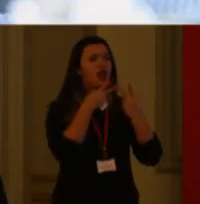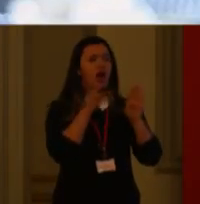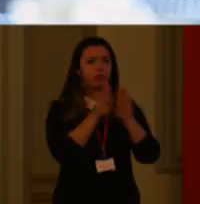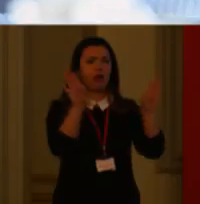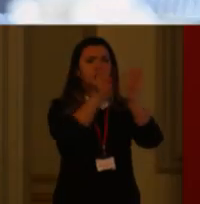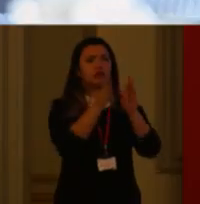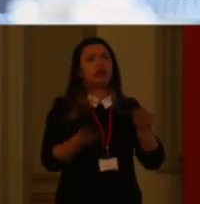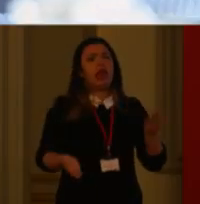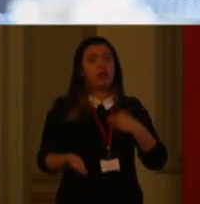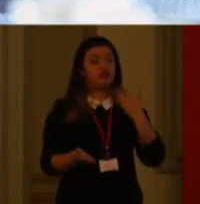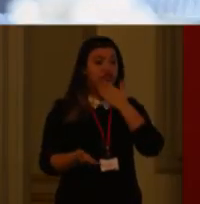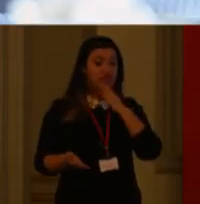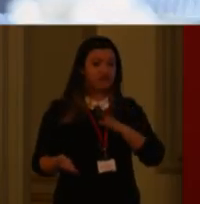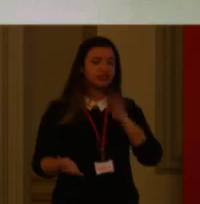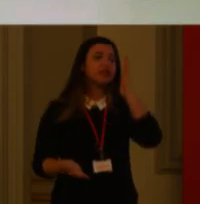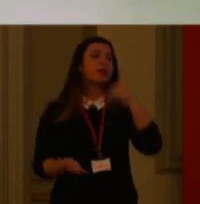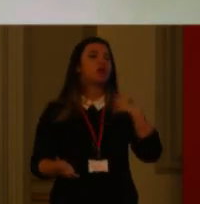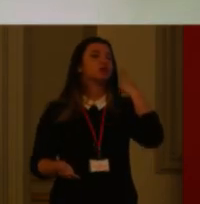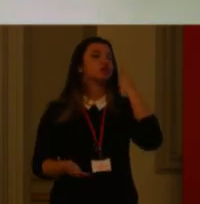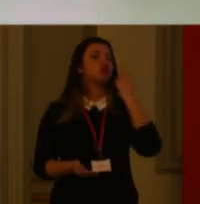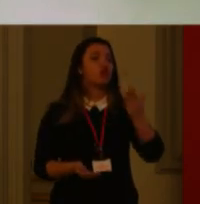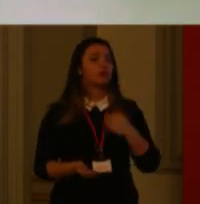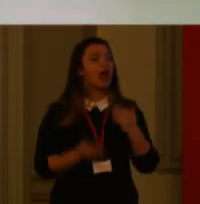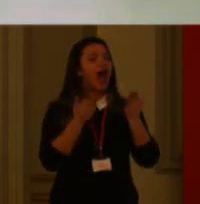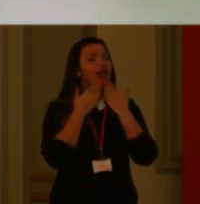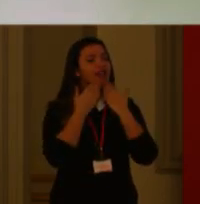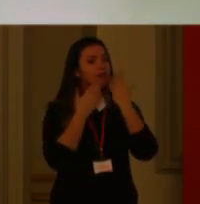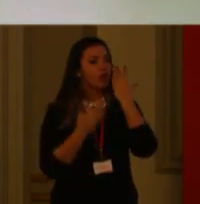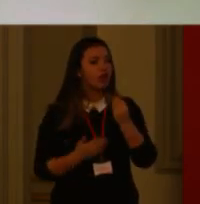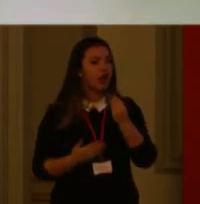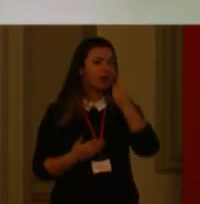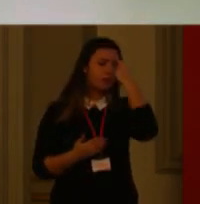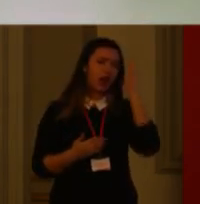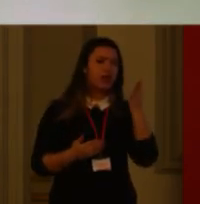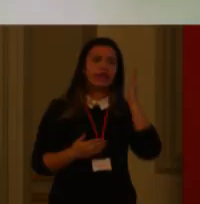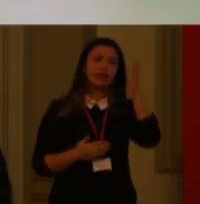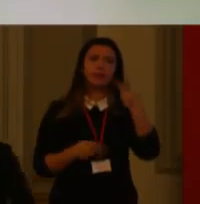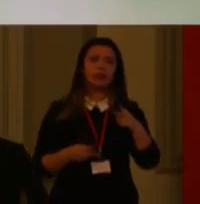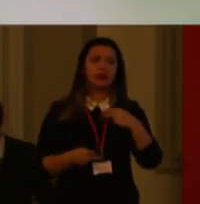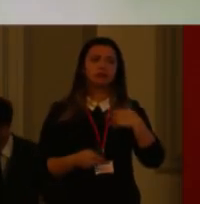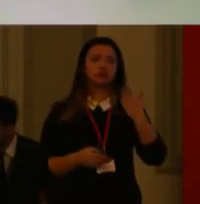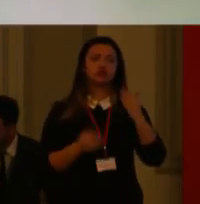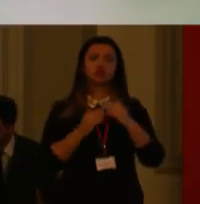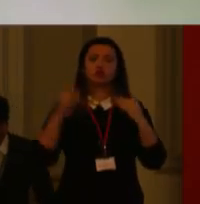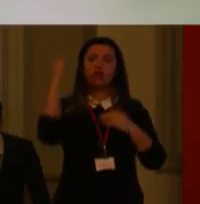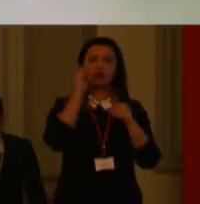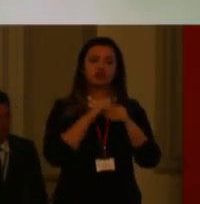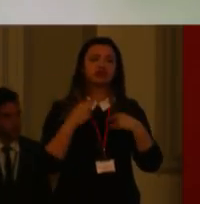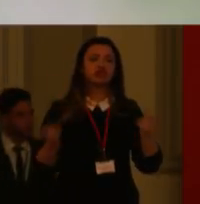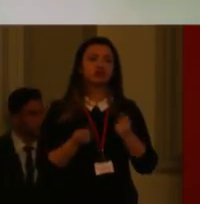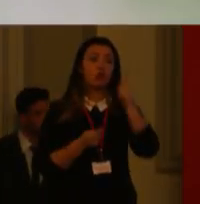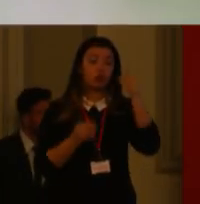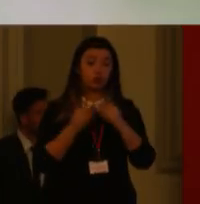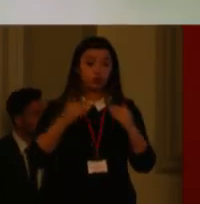Eğer fırsat olursa gitmeyi düşünüyorum. Akademik olarak belki şey yapabilirim. Yükselmeye çalışırım. Orada